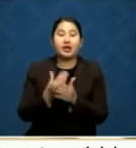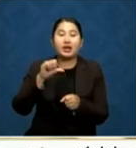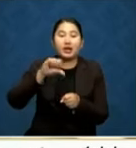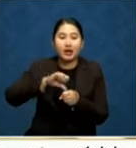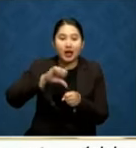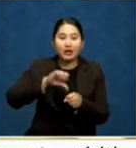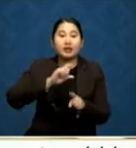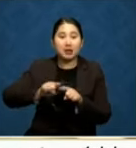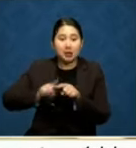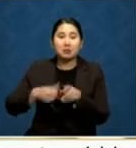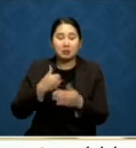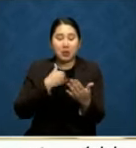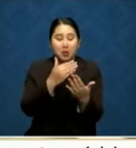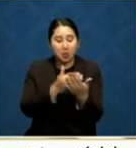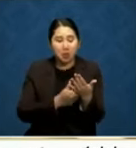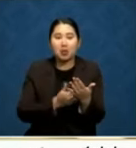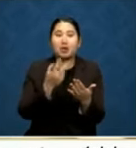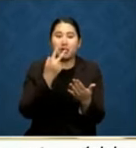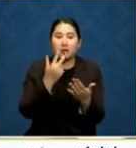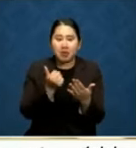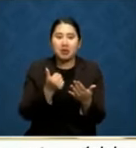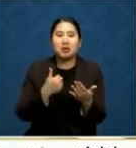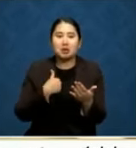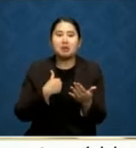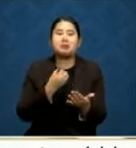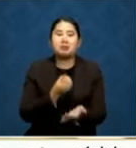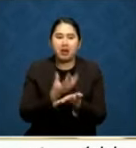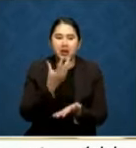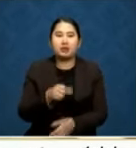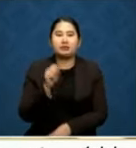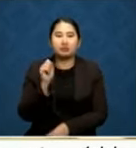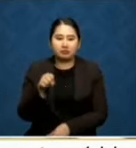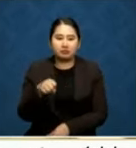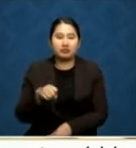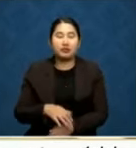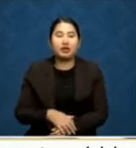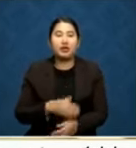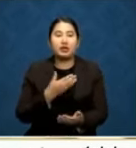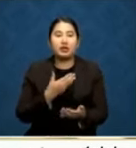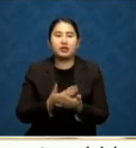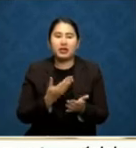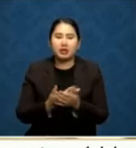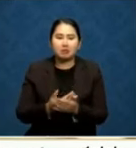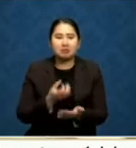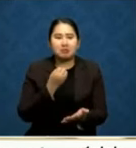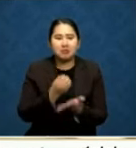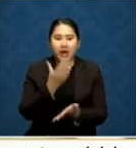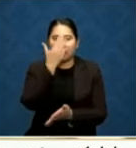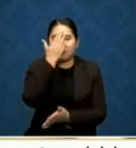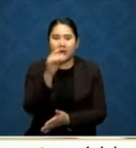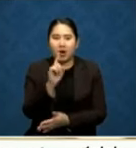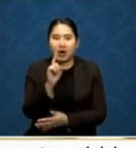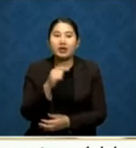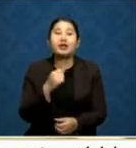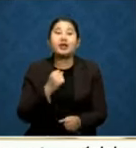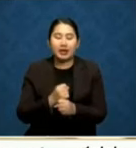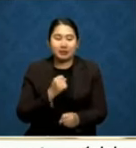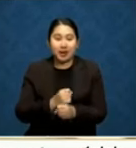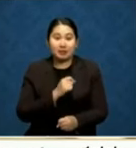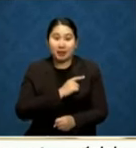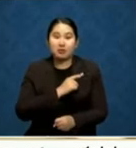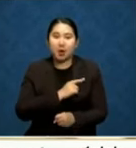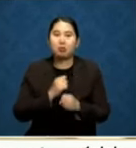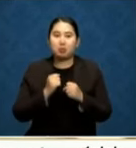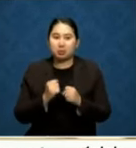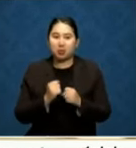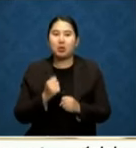ท่ก็เกมท่ก็มีมนแงมันถูกปกปิดอะไรท่านทำหนาถิ Mens authorities กลาห